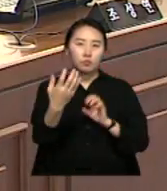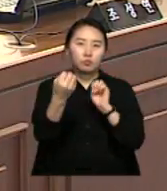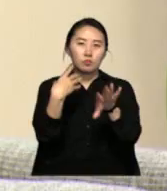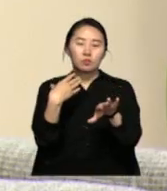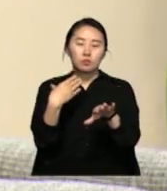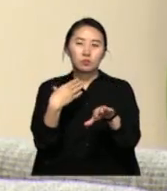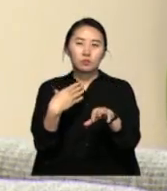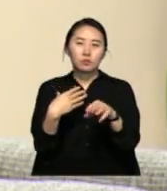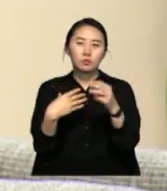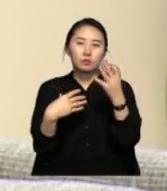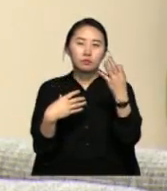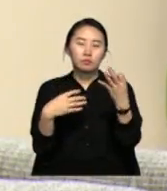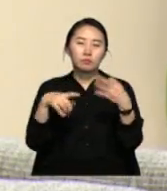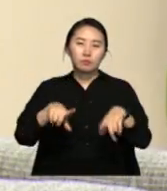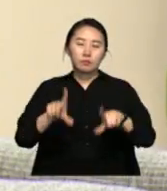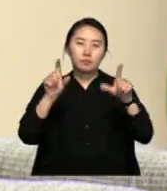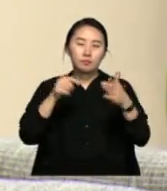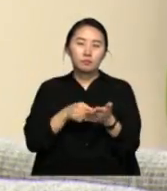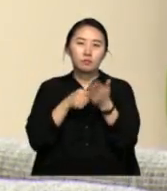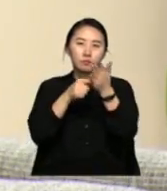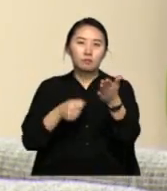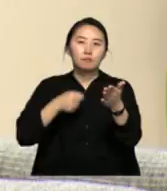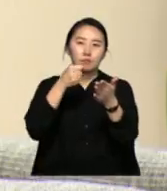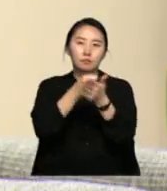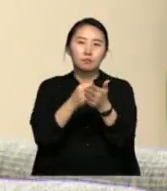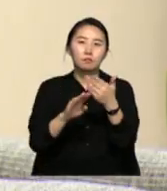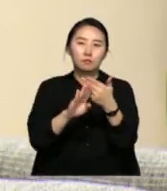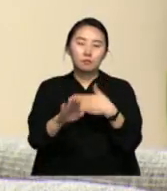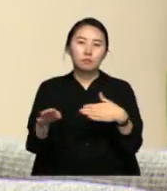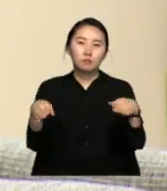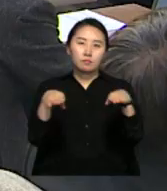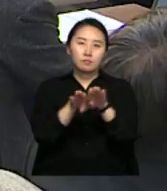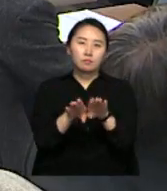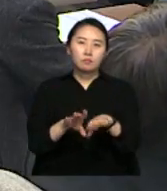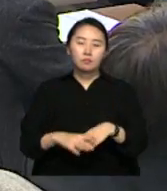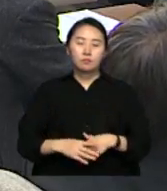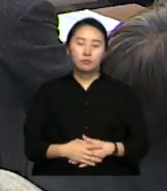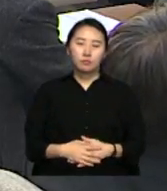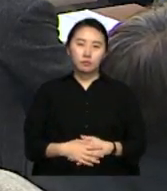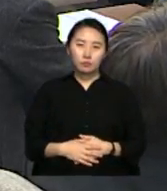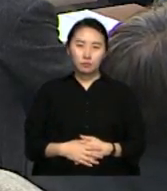14일 제3차 본회의에서 상정안건을 의결한 후 임시회를 폐회할 예정입니다.